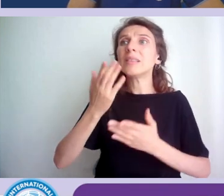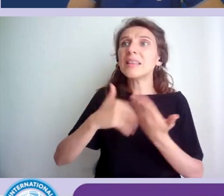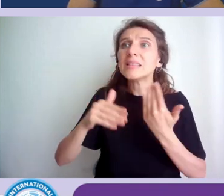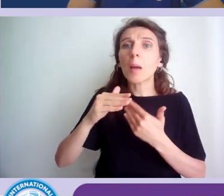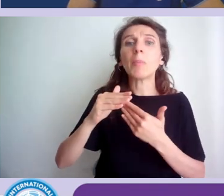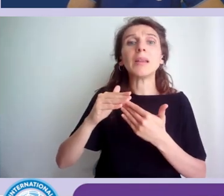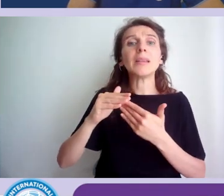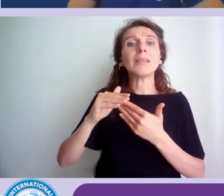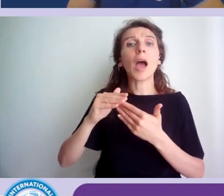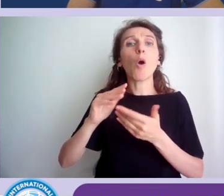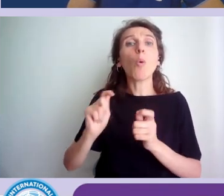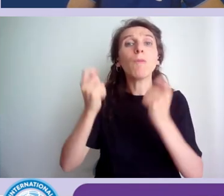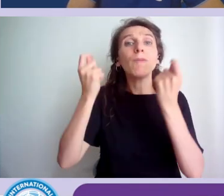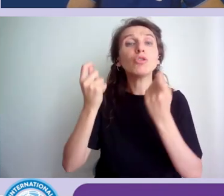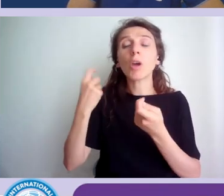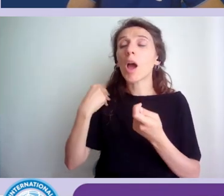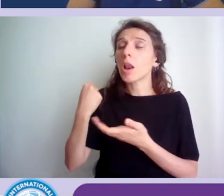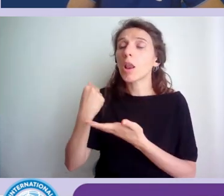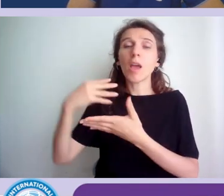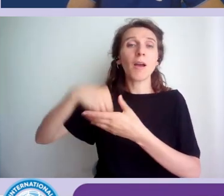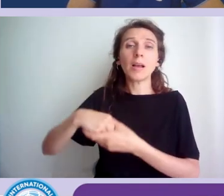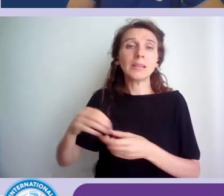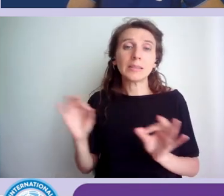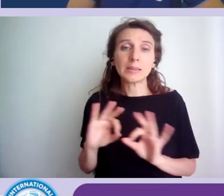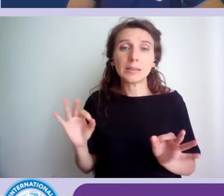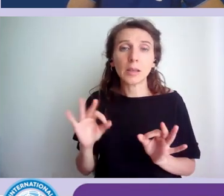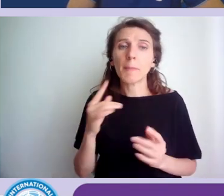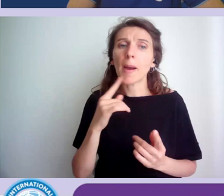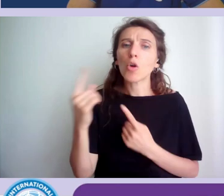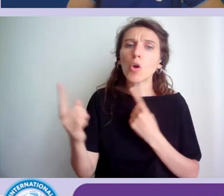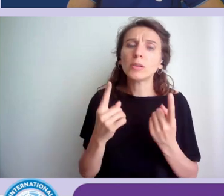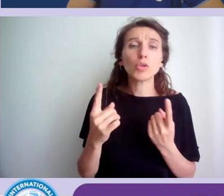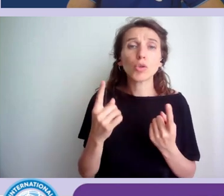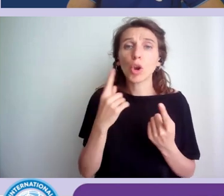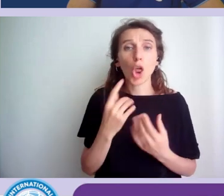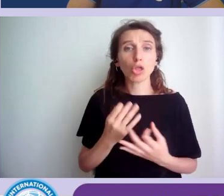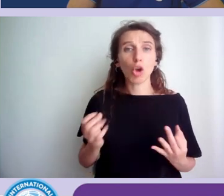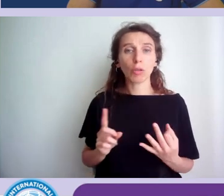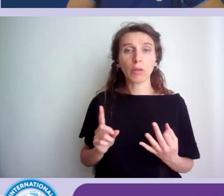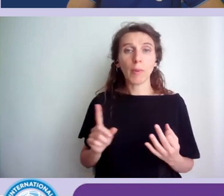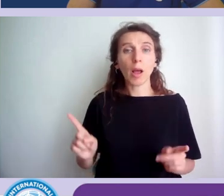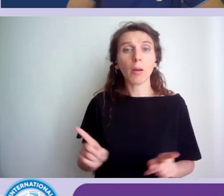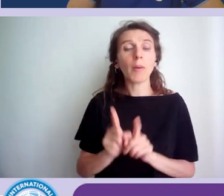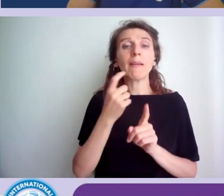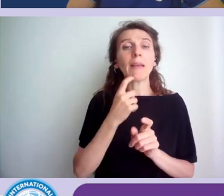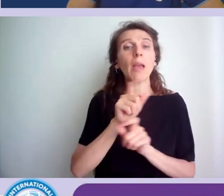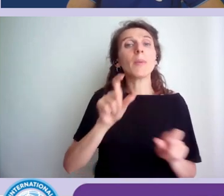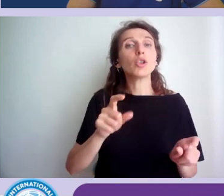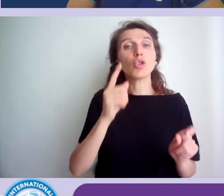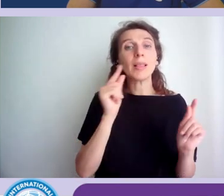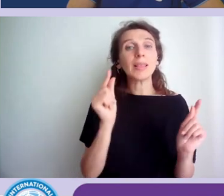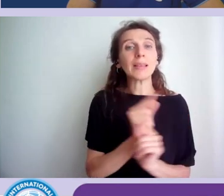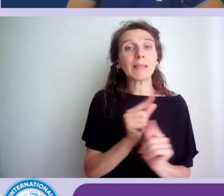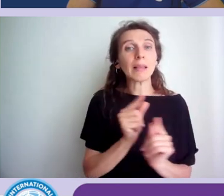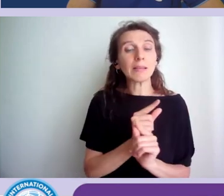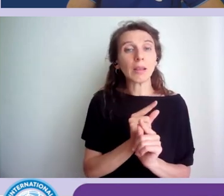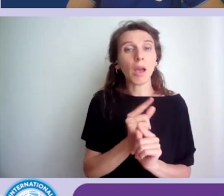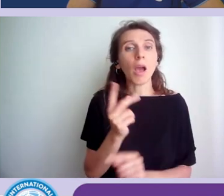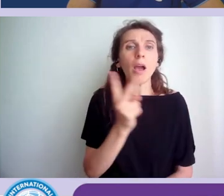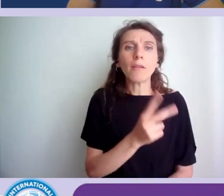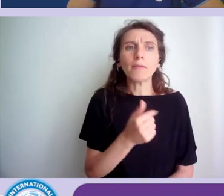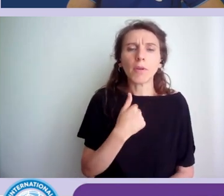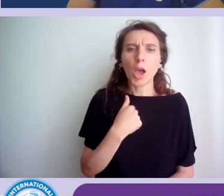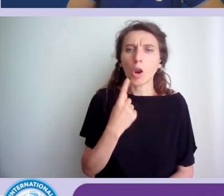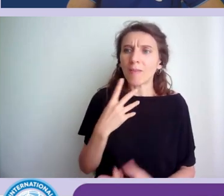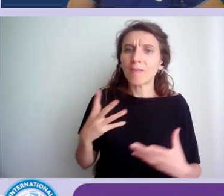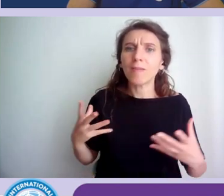delle disabilità ufficiali Però siamo in una condizione non ottimale così come le persone con dislessia come dicevi tu non fanno parte